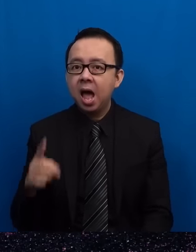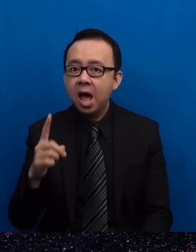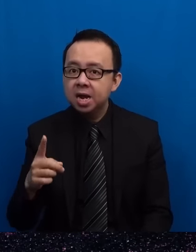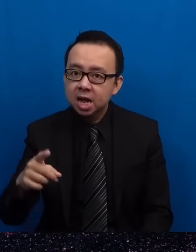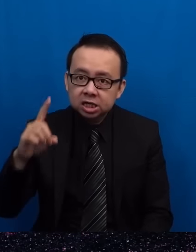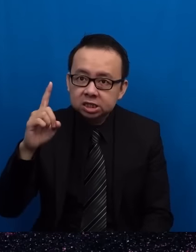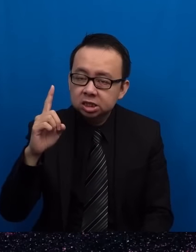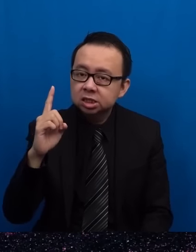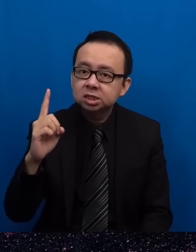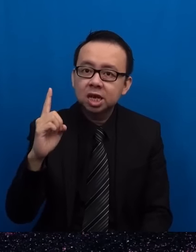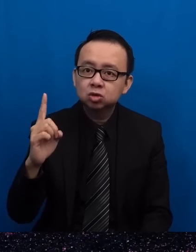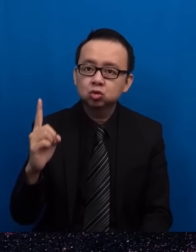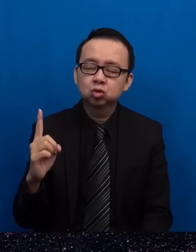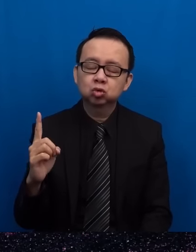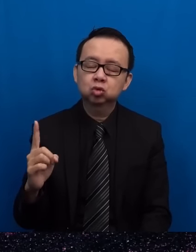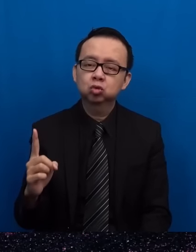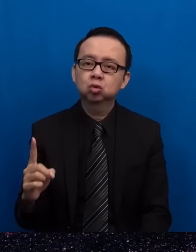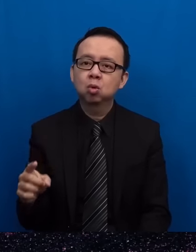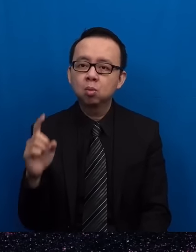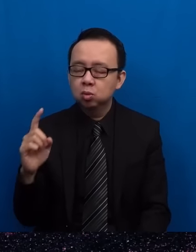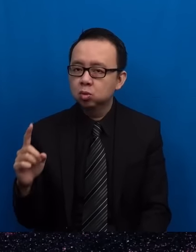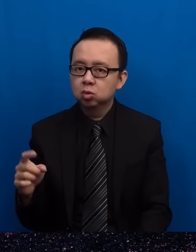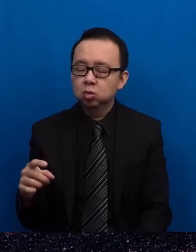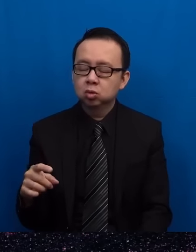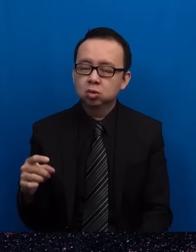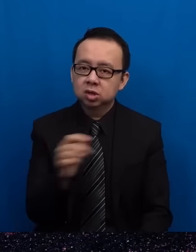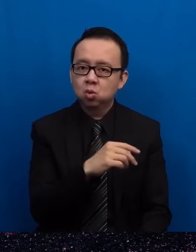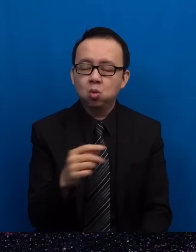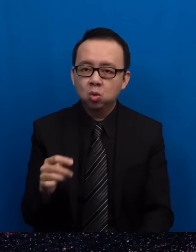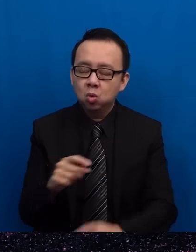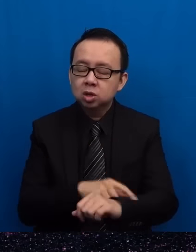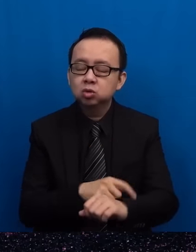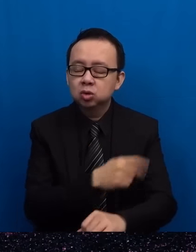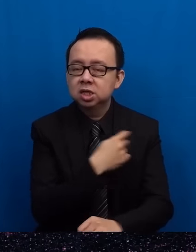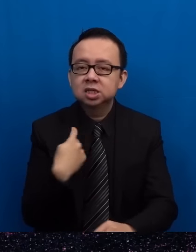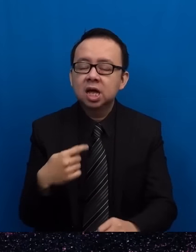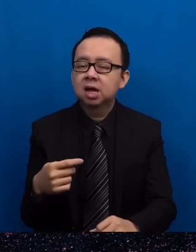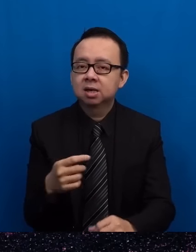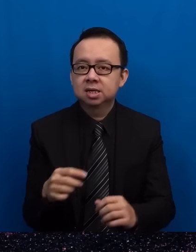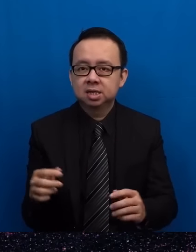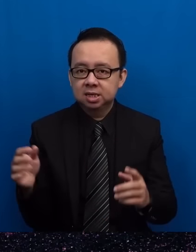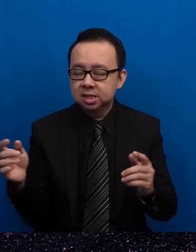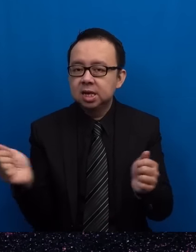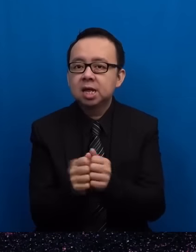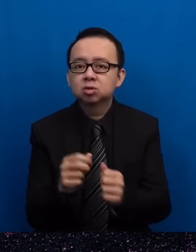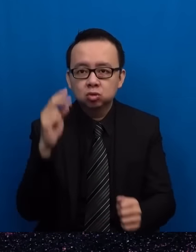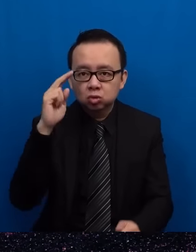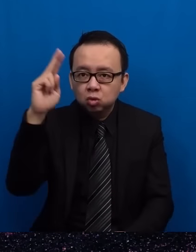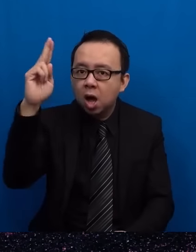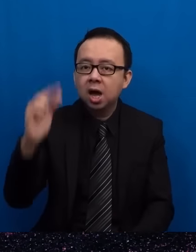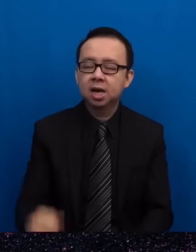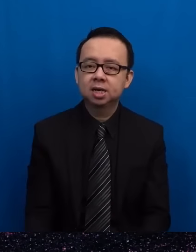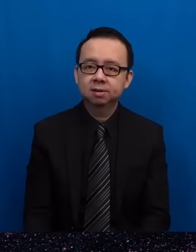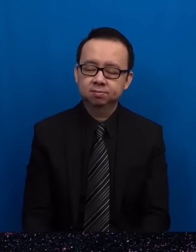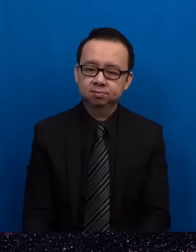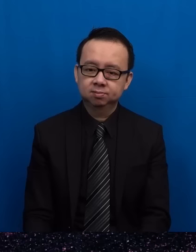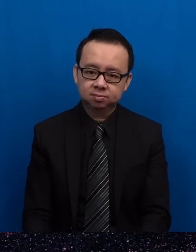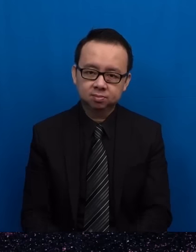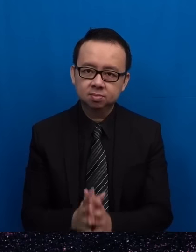satu pergelutan dengan Tuhan, seperti Yakub ketika bergelut dengan Allah. Ada sebuah